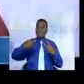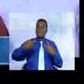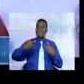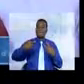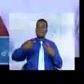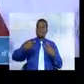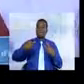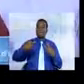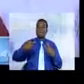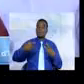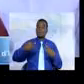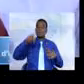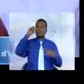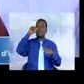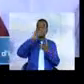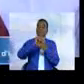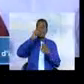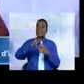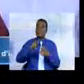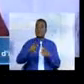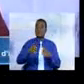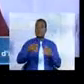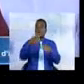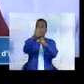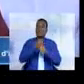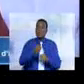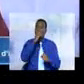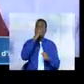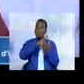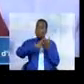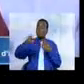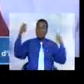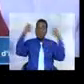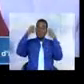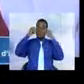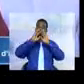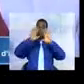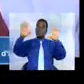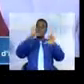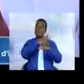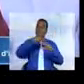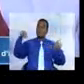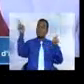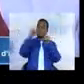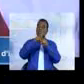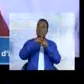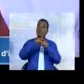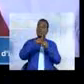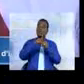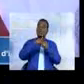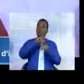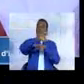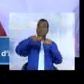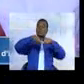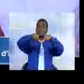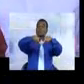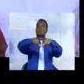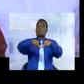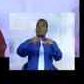vie impliquent qu'on ait de l'eau potable, de l'électricité et bien évidemment tout le